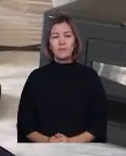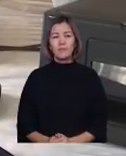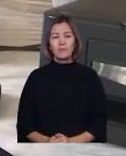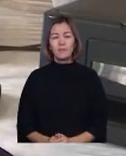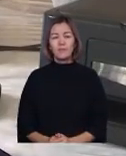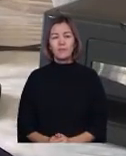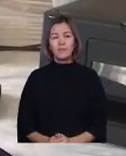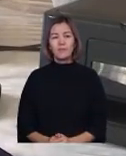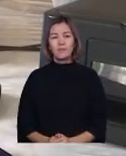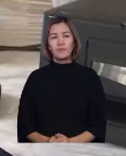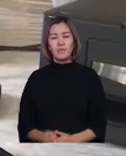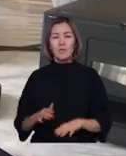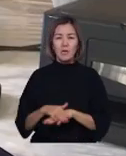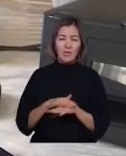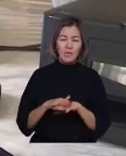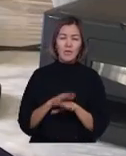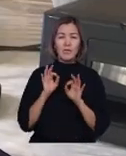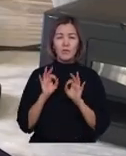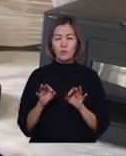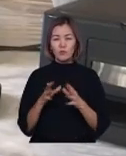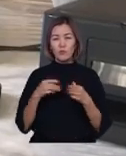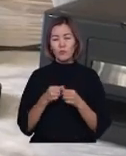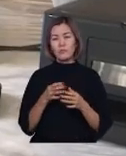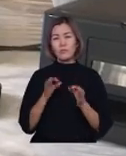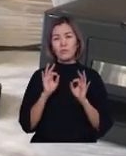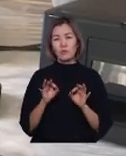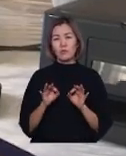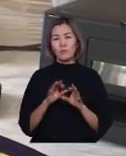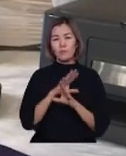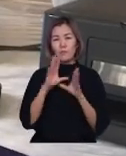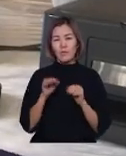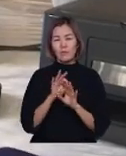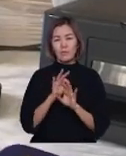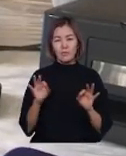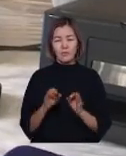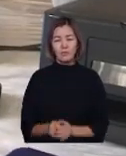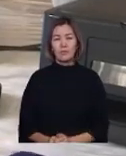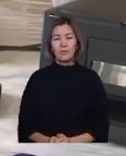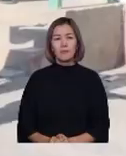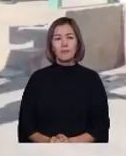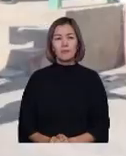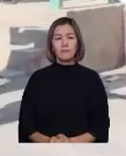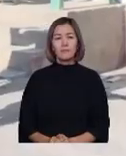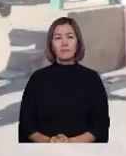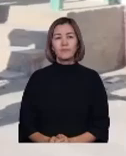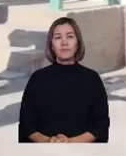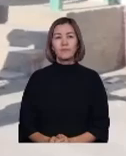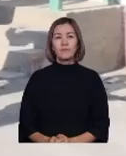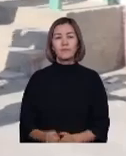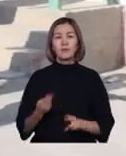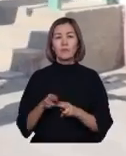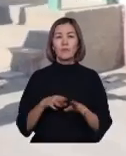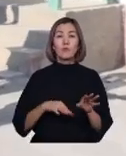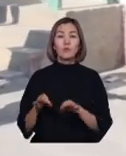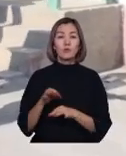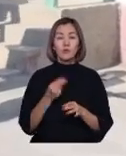шығарып, халыққа да тиімді, бала шағамызға да тиімді, барлығымызға тиімді болып жатыр. Айта кетсек, бұл жоба